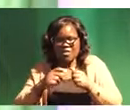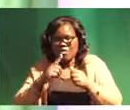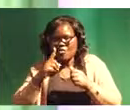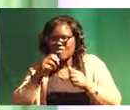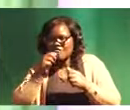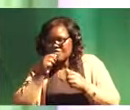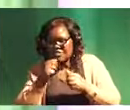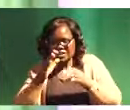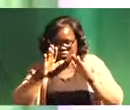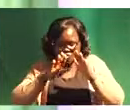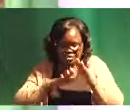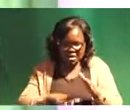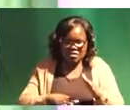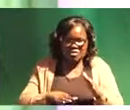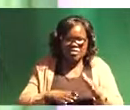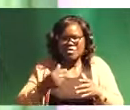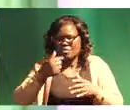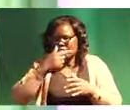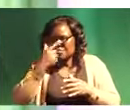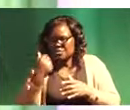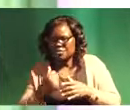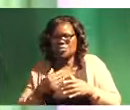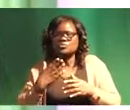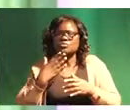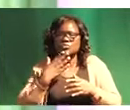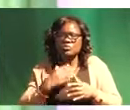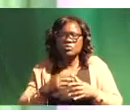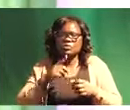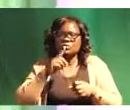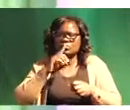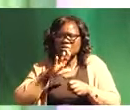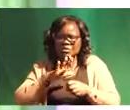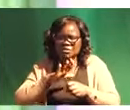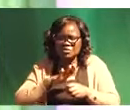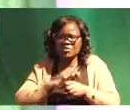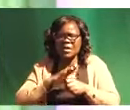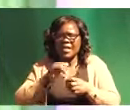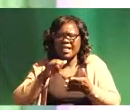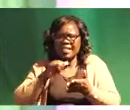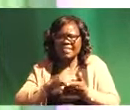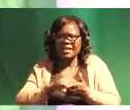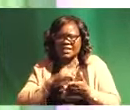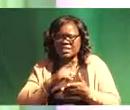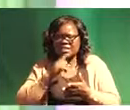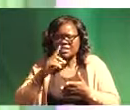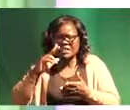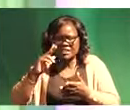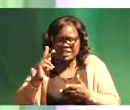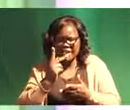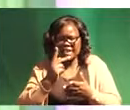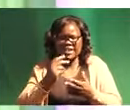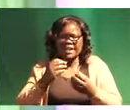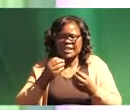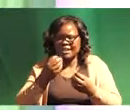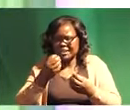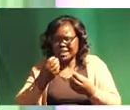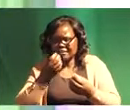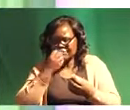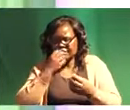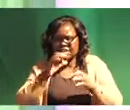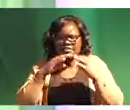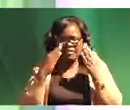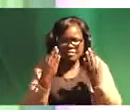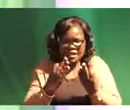150 ikiteremuka. Kwa sababu tunataka kuhakikisha kwamba kila Mkenya anaweza kulisha familia